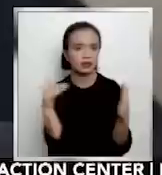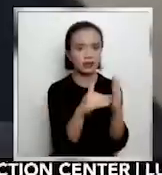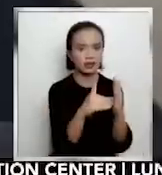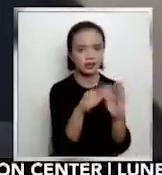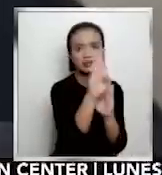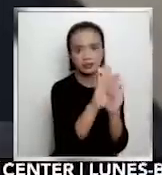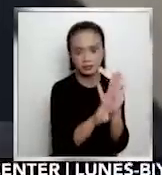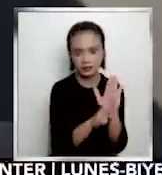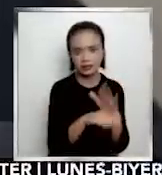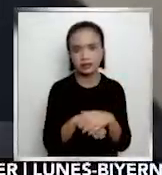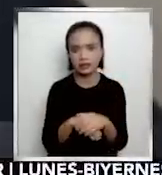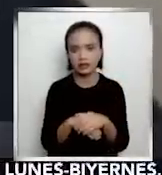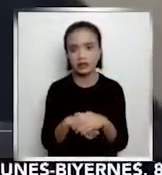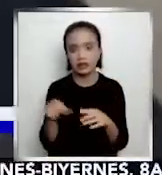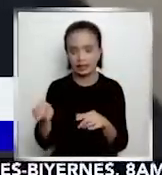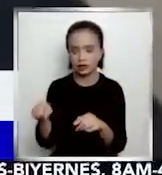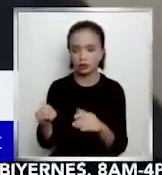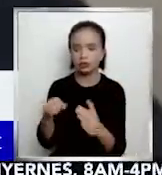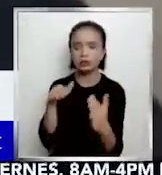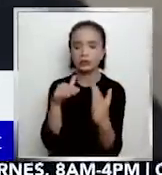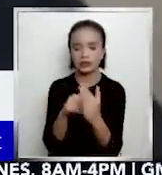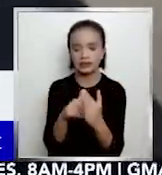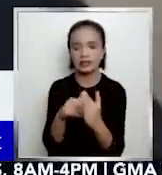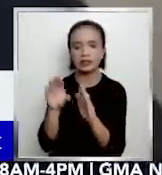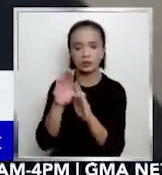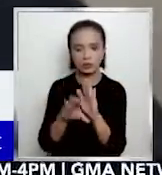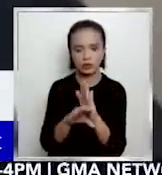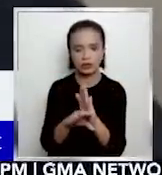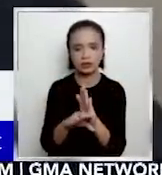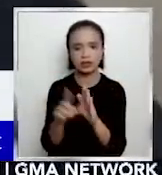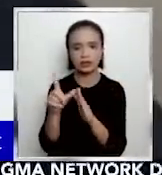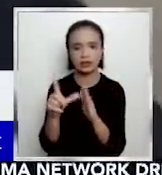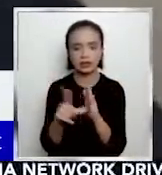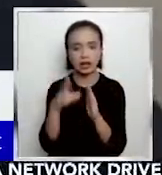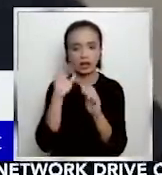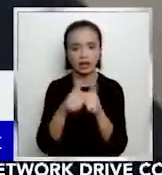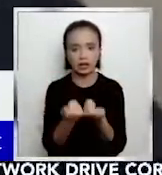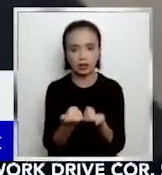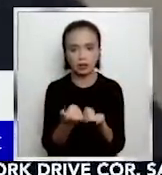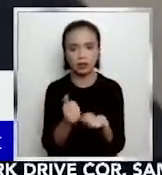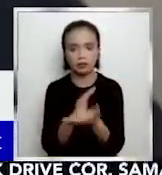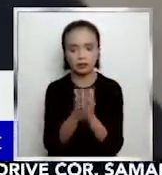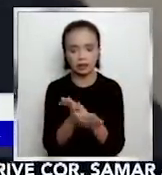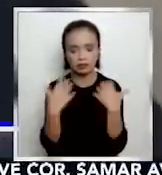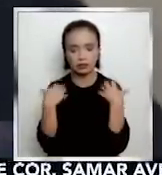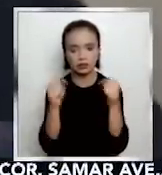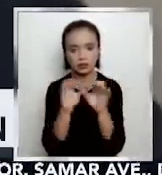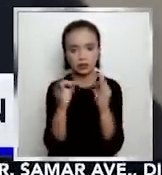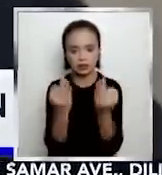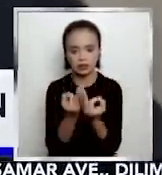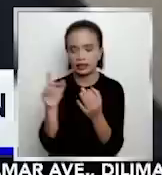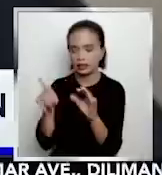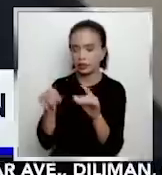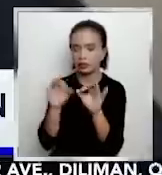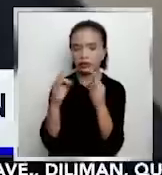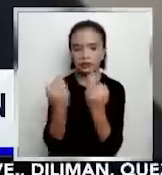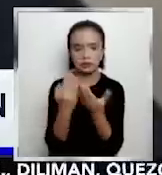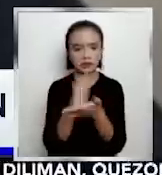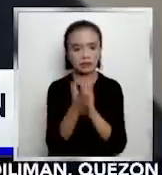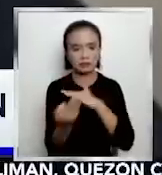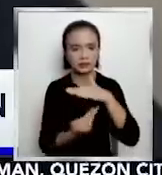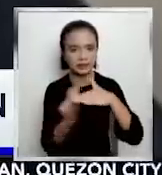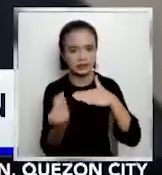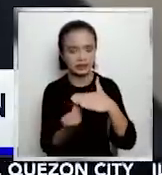contrary to the constitutional mandate to strengthen and protect the family as a basic autonomous social institution and marriage as